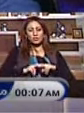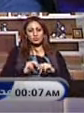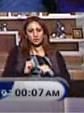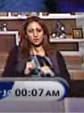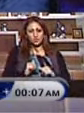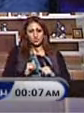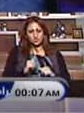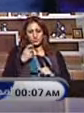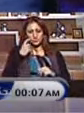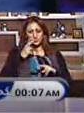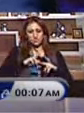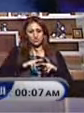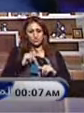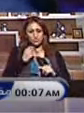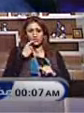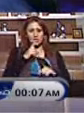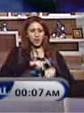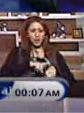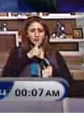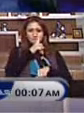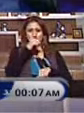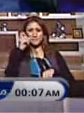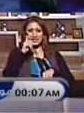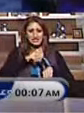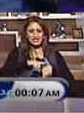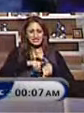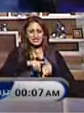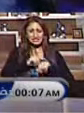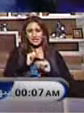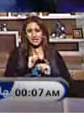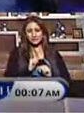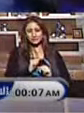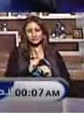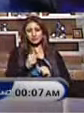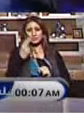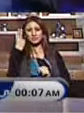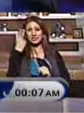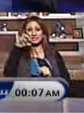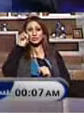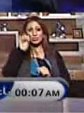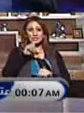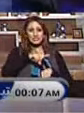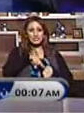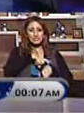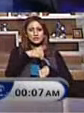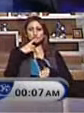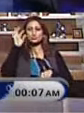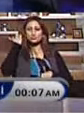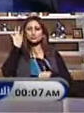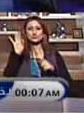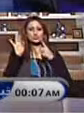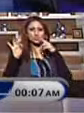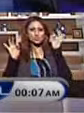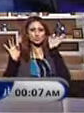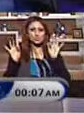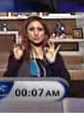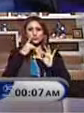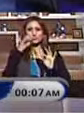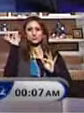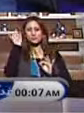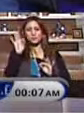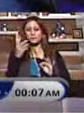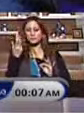رصد ان كل 100 ساعه فضائيه نعم ف 92 ساعه فضائيه شتيمه من التيار